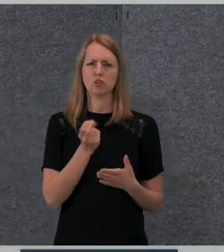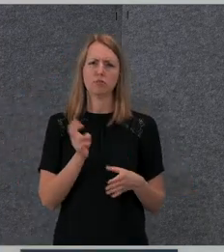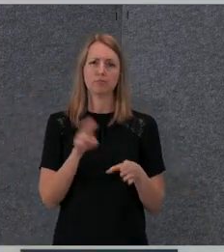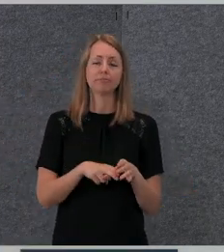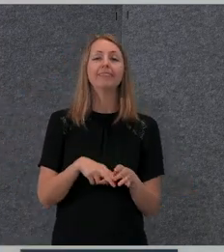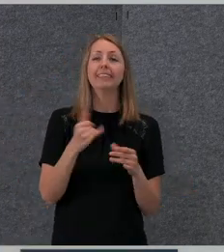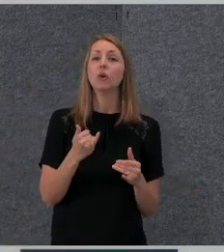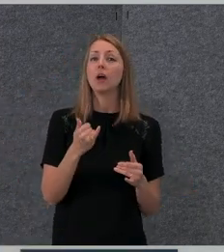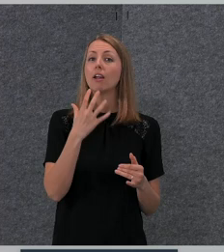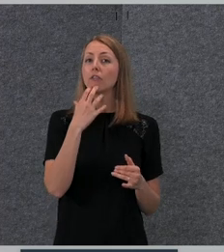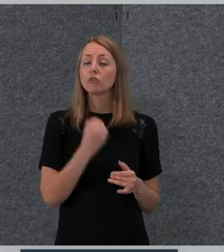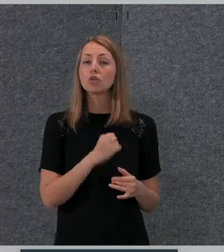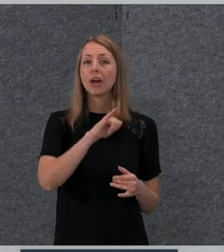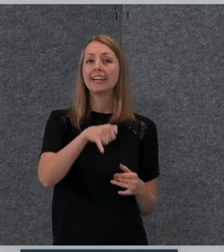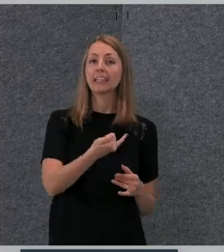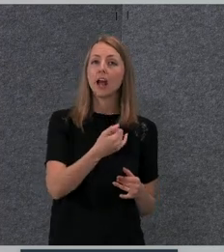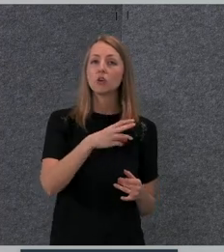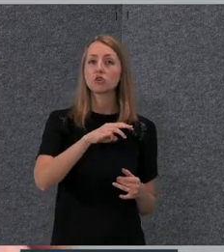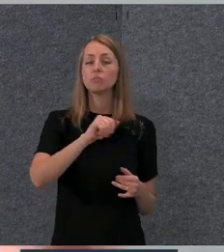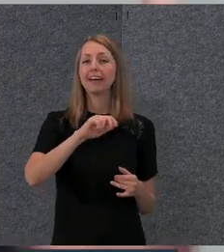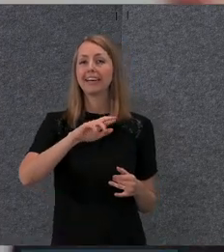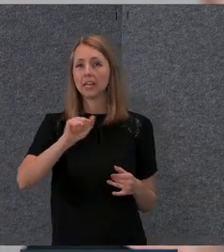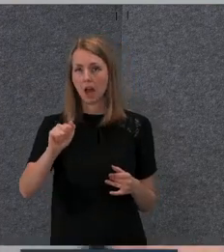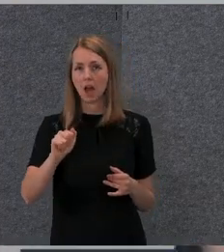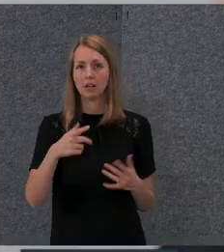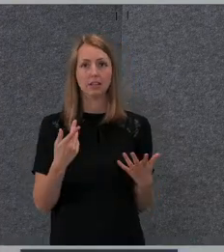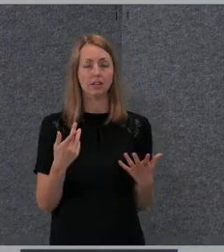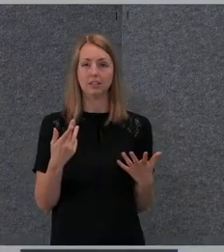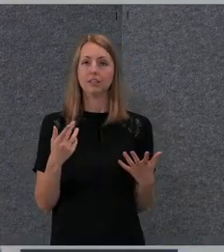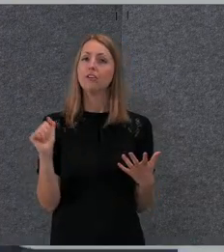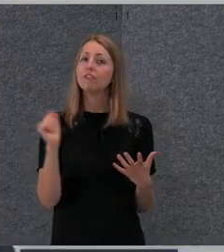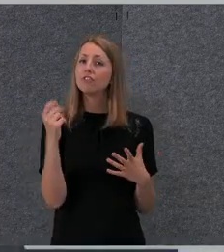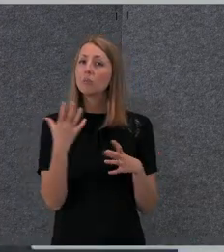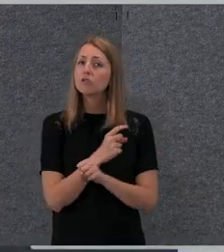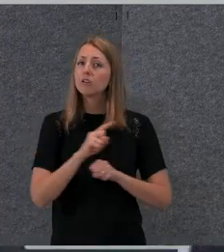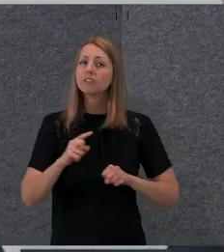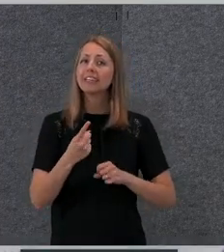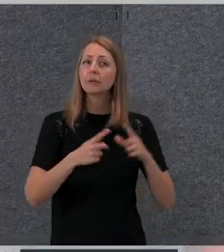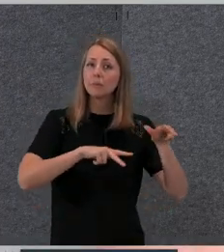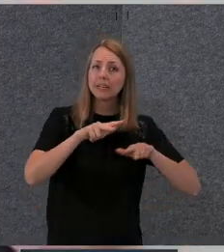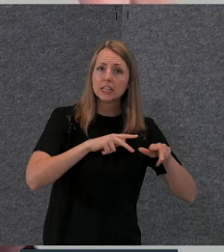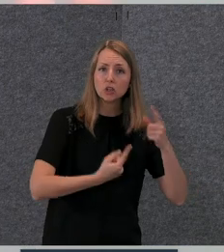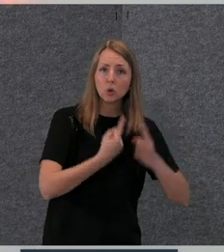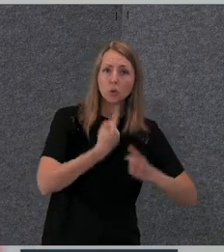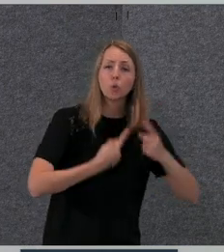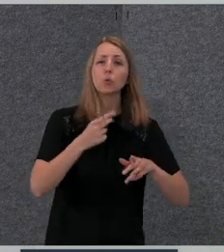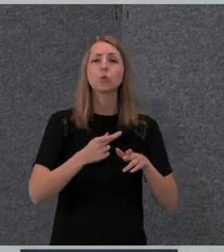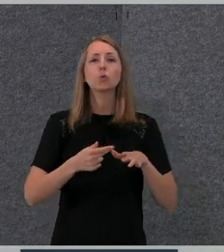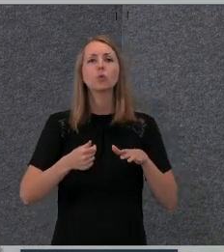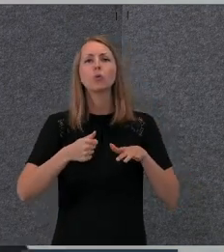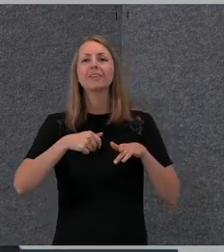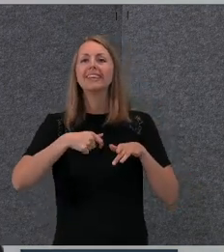einen Wunsch an Janosch und an Maria. Warum schaffen wir es nicht, die grünen Ministerinnen und Senatorinnen, die